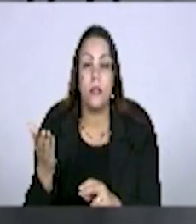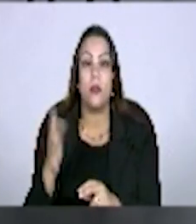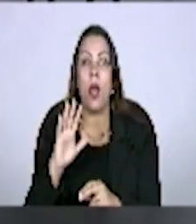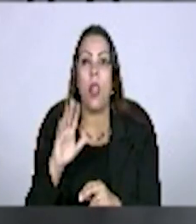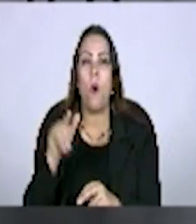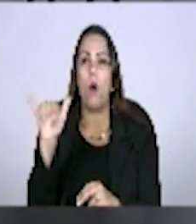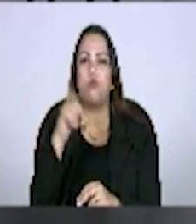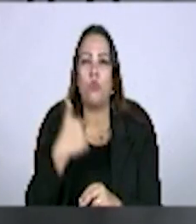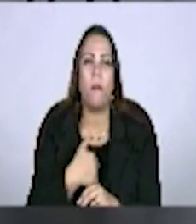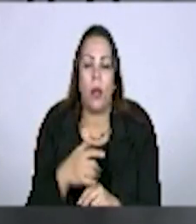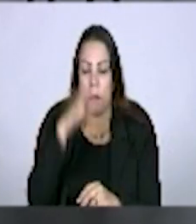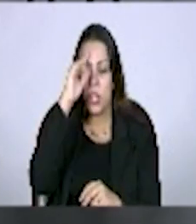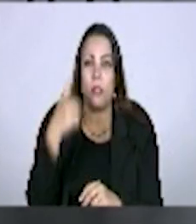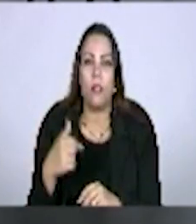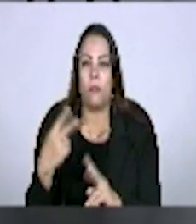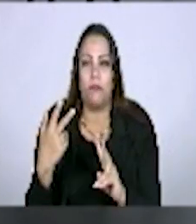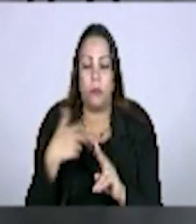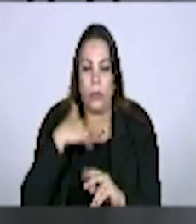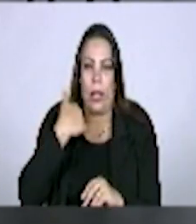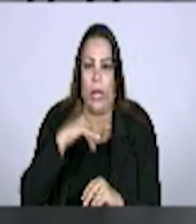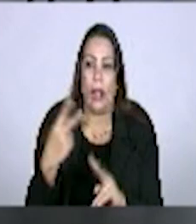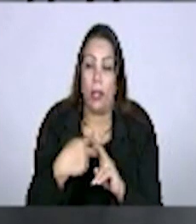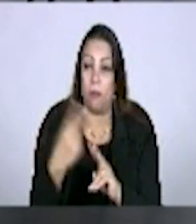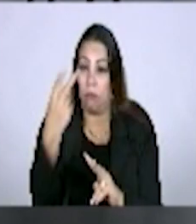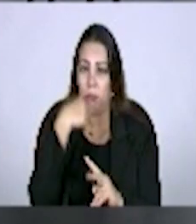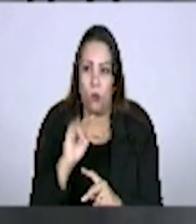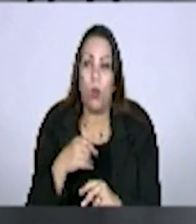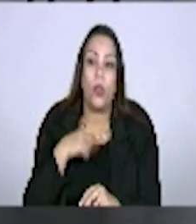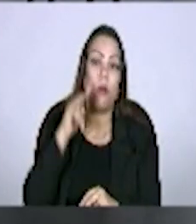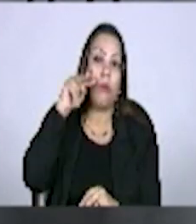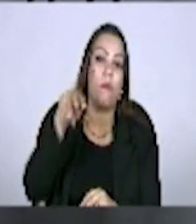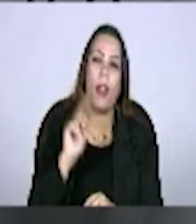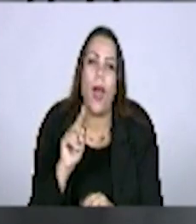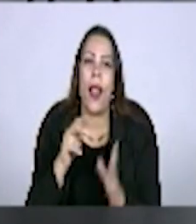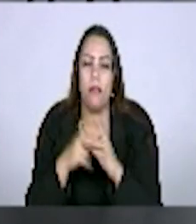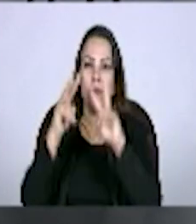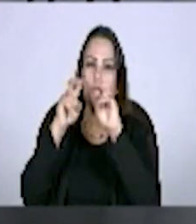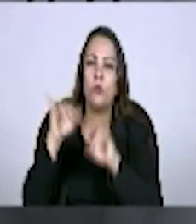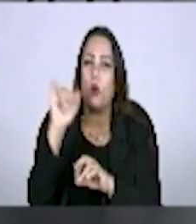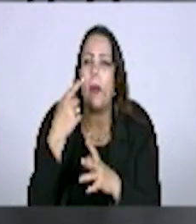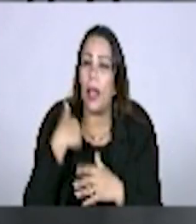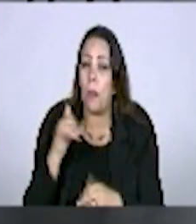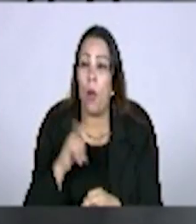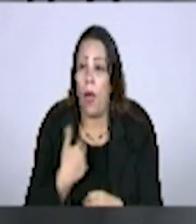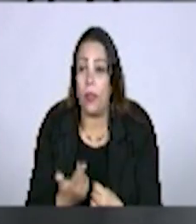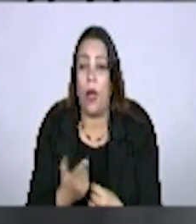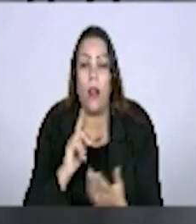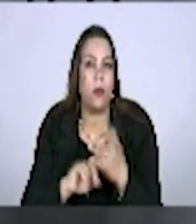كانوا مش مهتمين بيك يعني لا يعني لا تبحث ولا الاهتمام